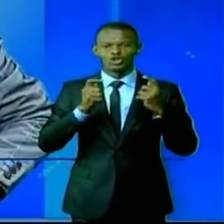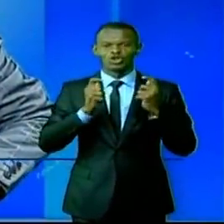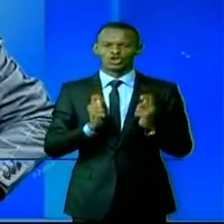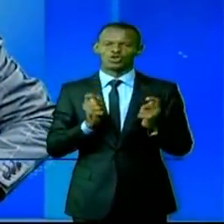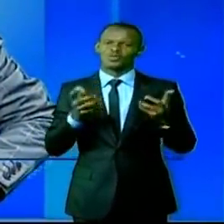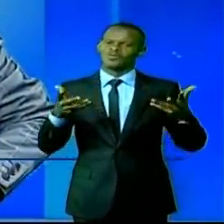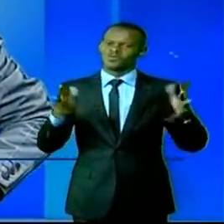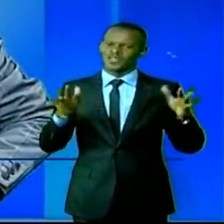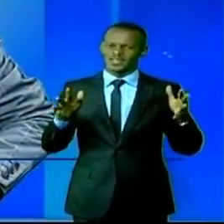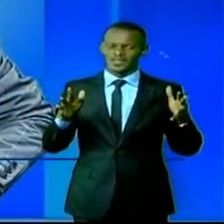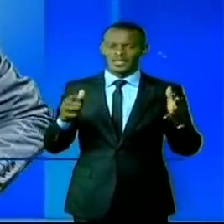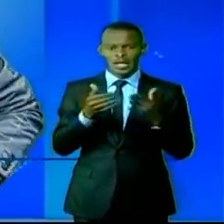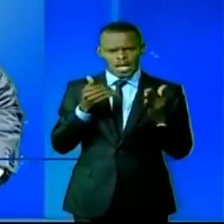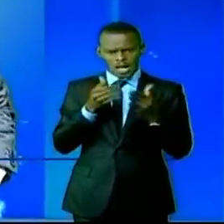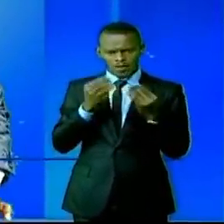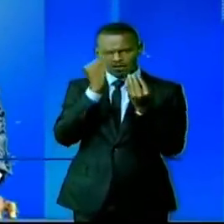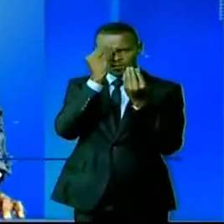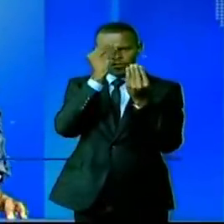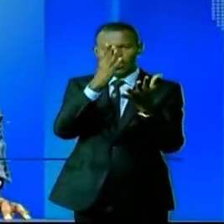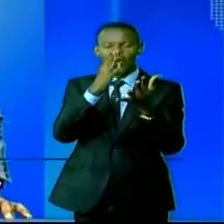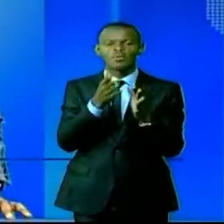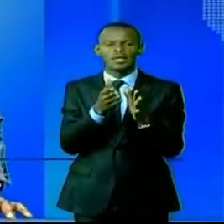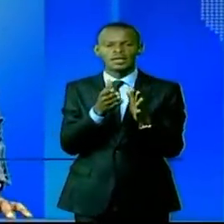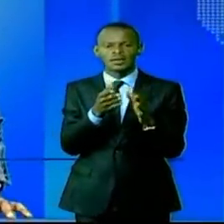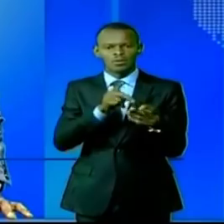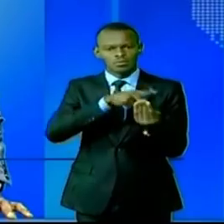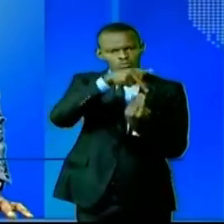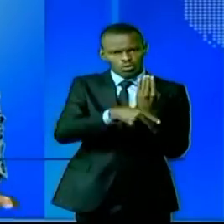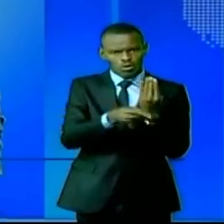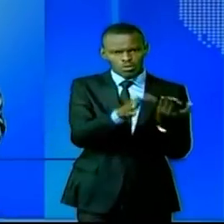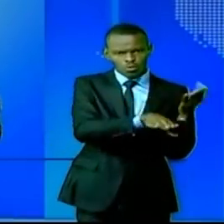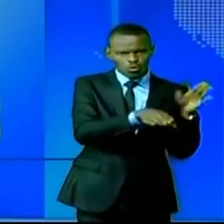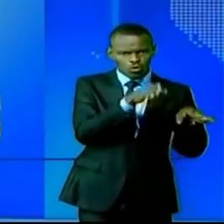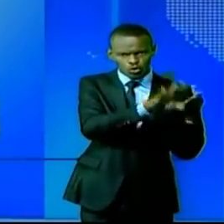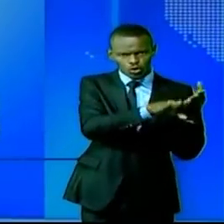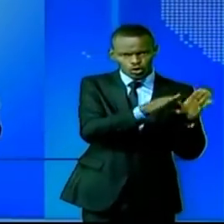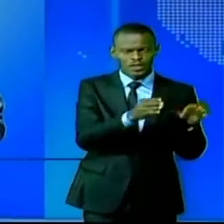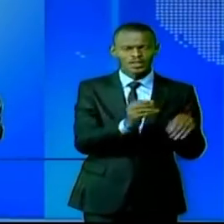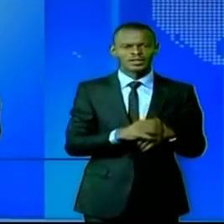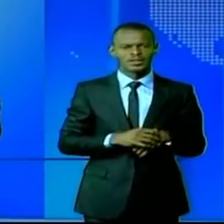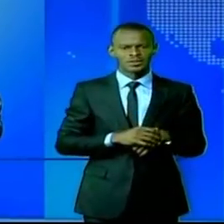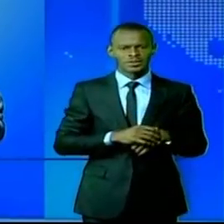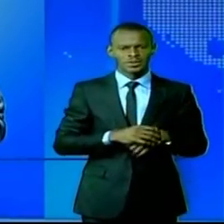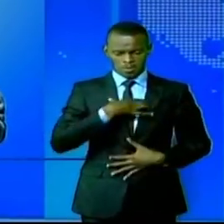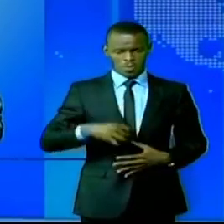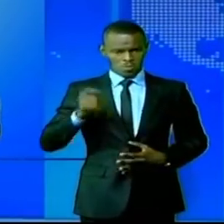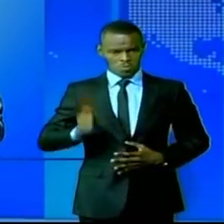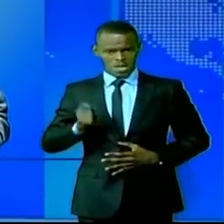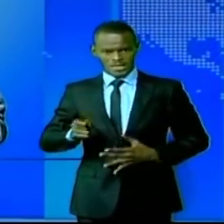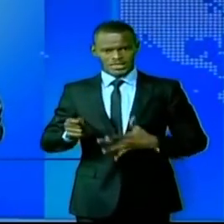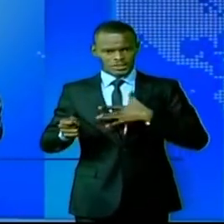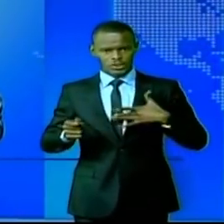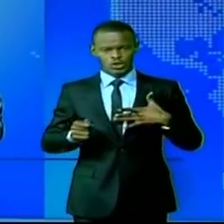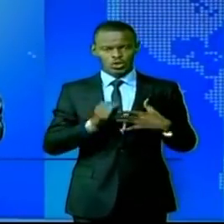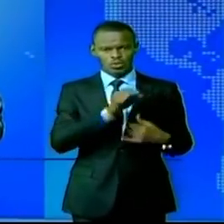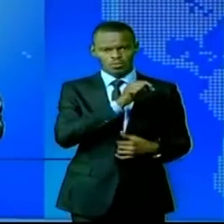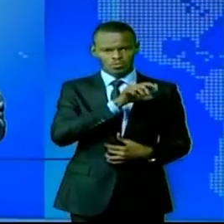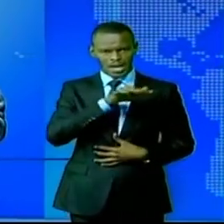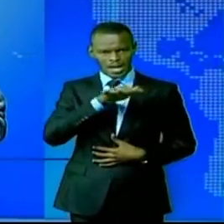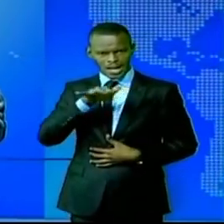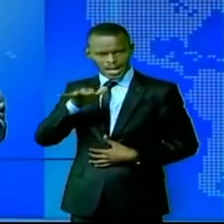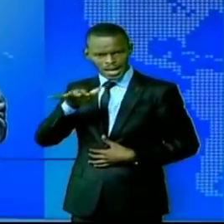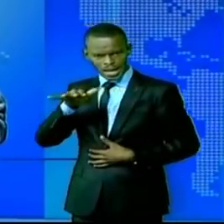du procureur général émérite et honoraire près le Conseil d'État, M. Mushagalusa